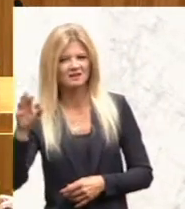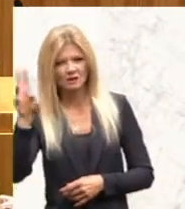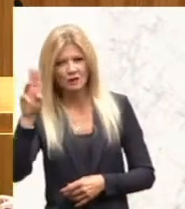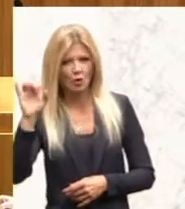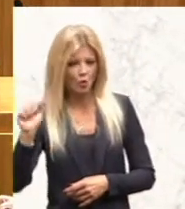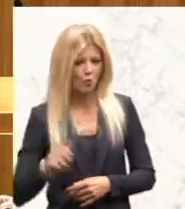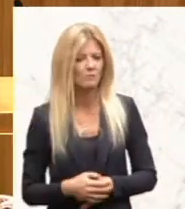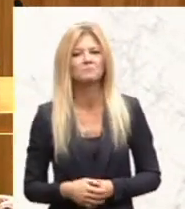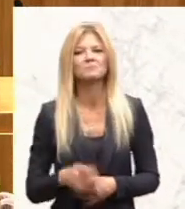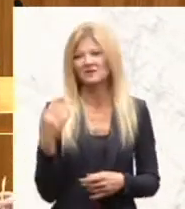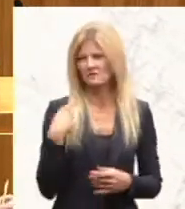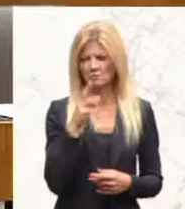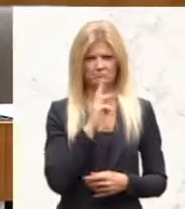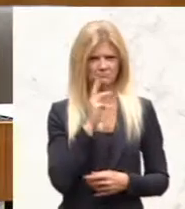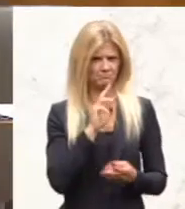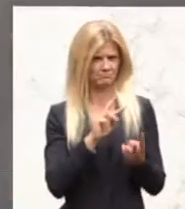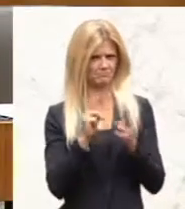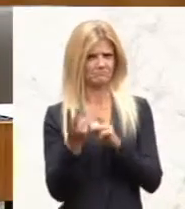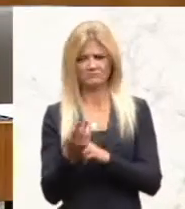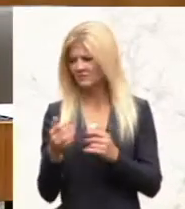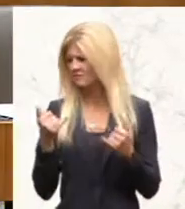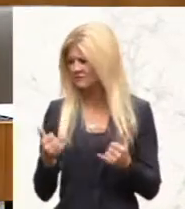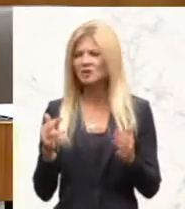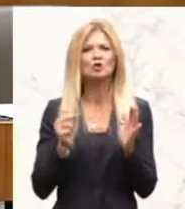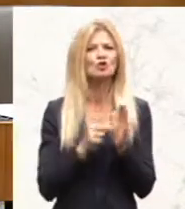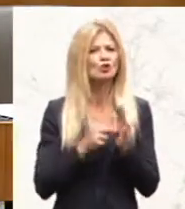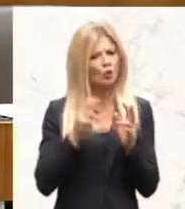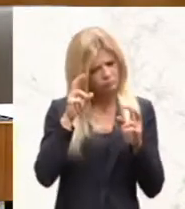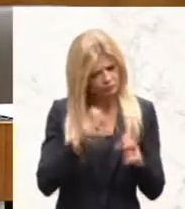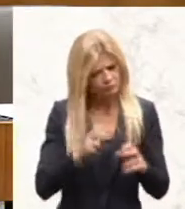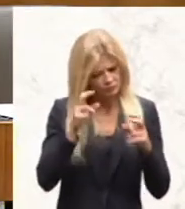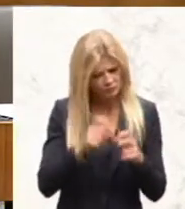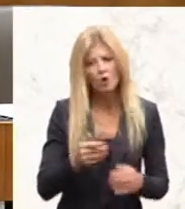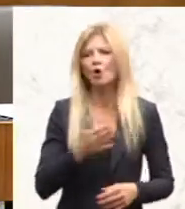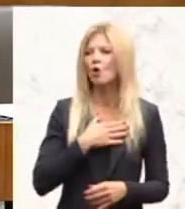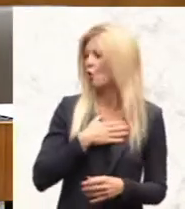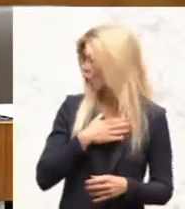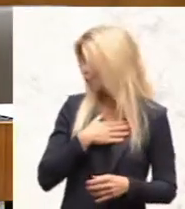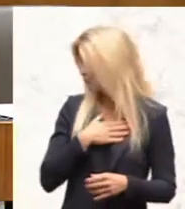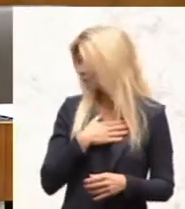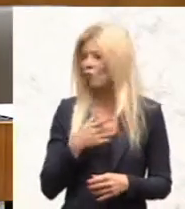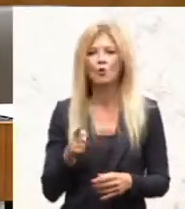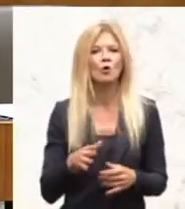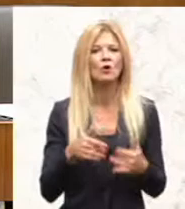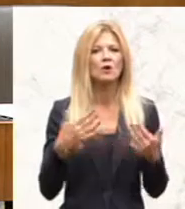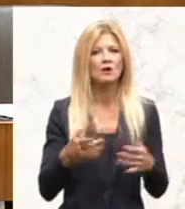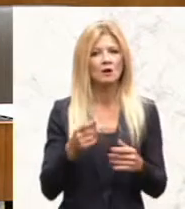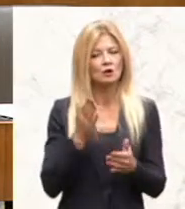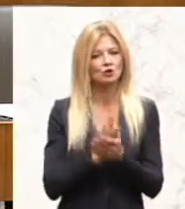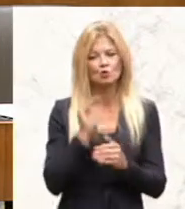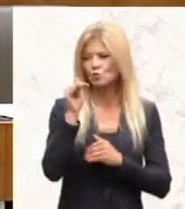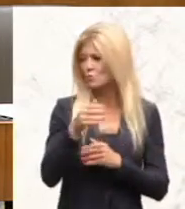die Ermittlungen, die noch immer am Werke sind, obwohl die Vorfälle jetzt, ich glaube, schon mehr als